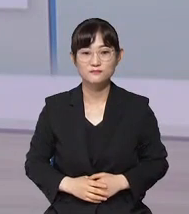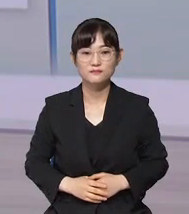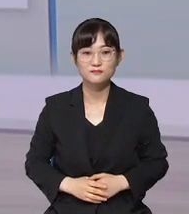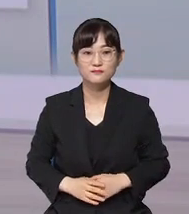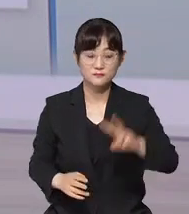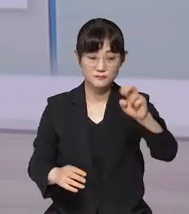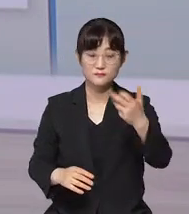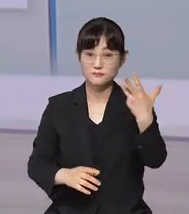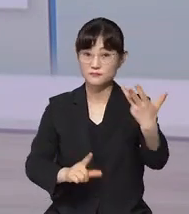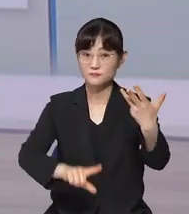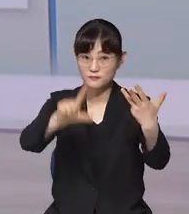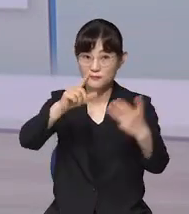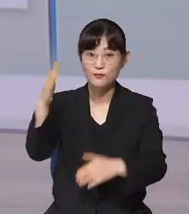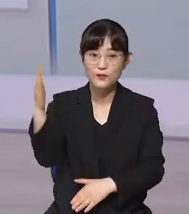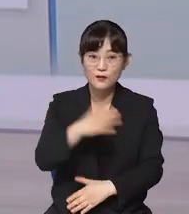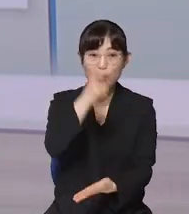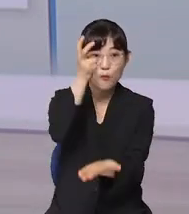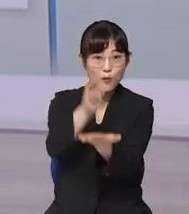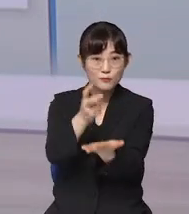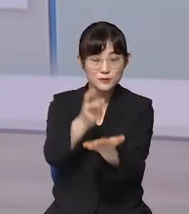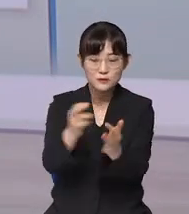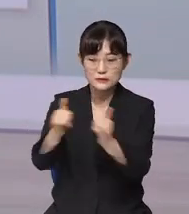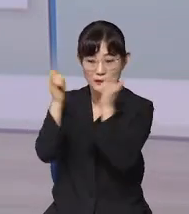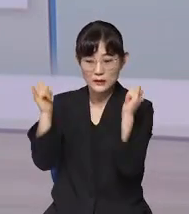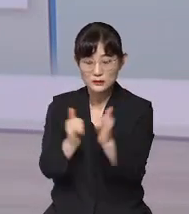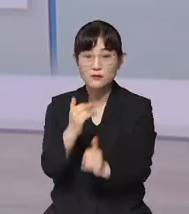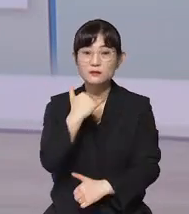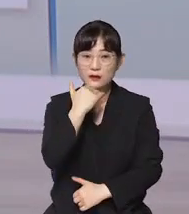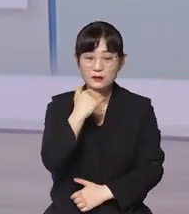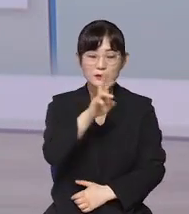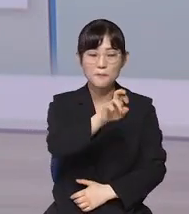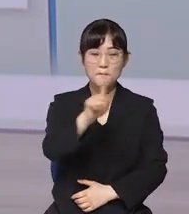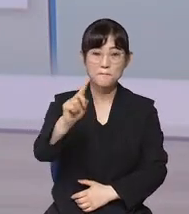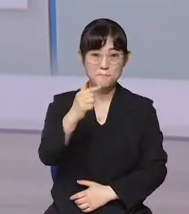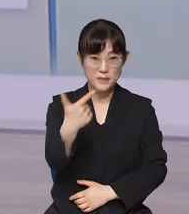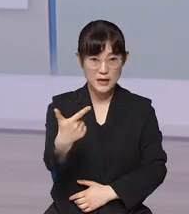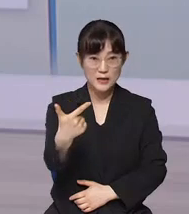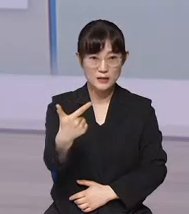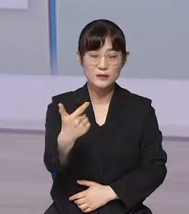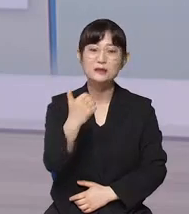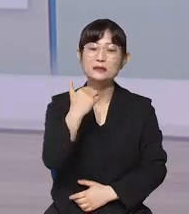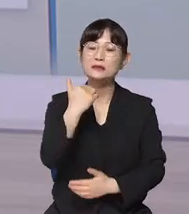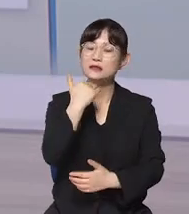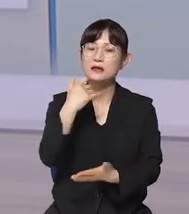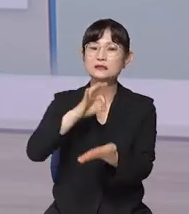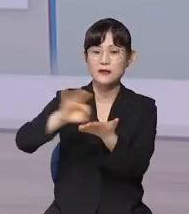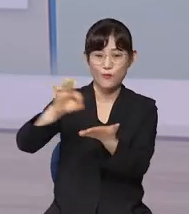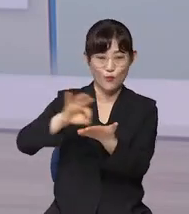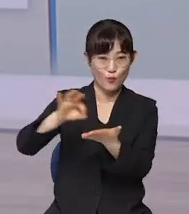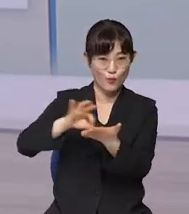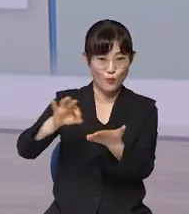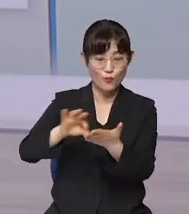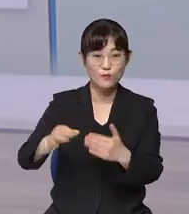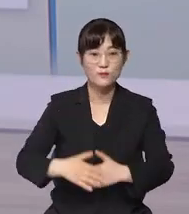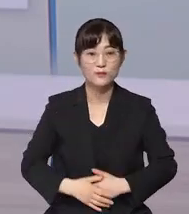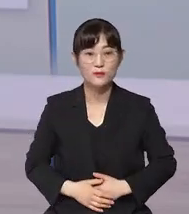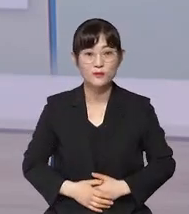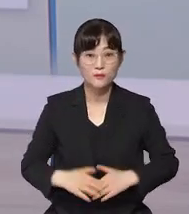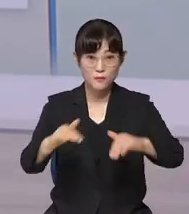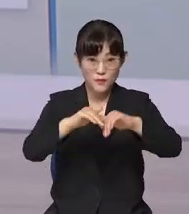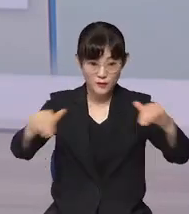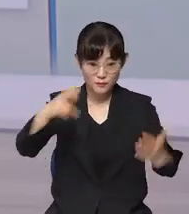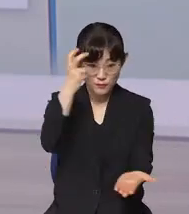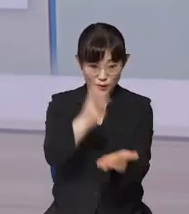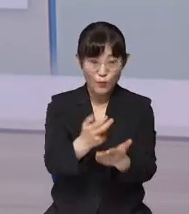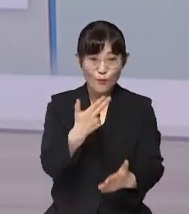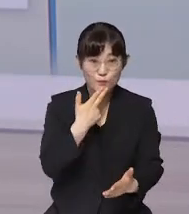오는 28일부터 법적 사회적 나이를 모두 만나이로 통일하는 제도가 본격 시행됩니다 별도의